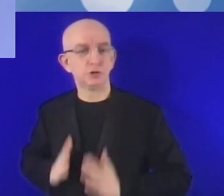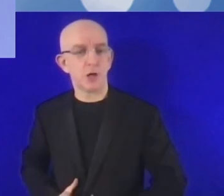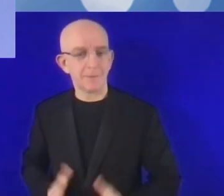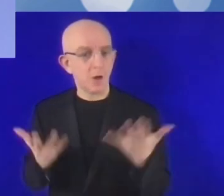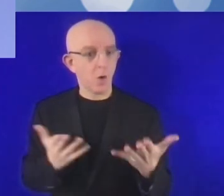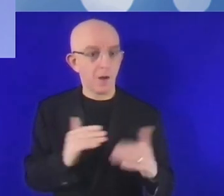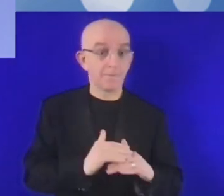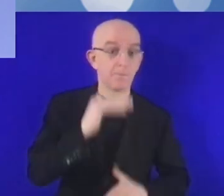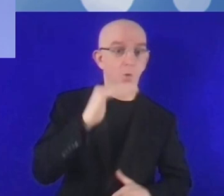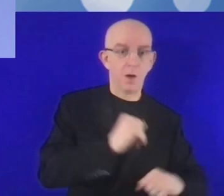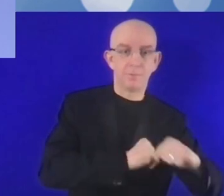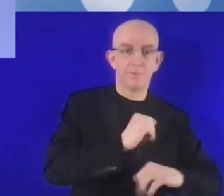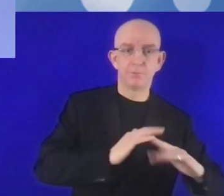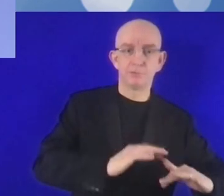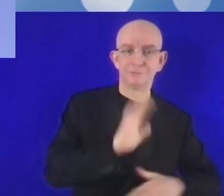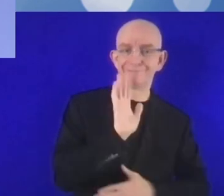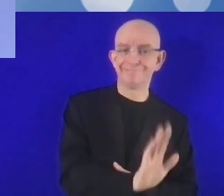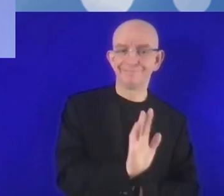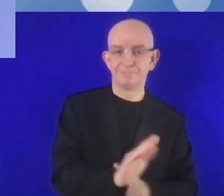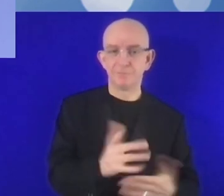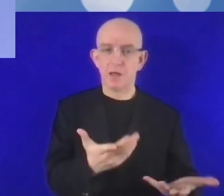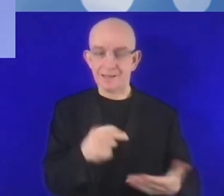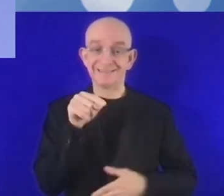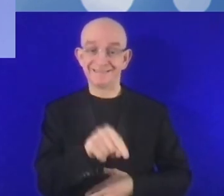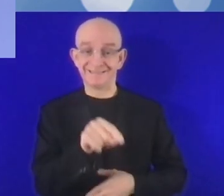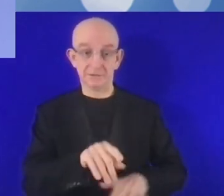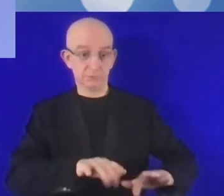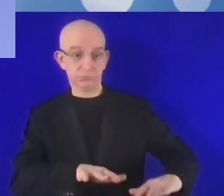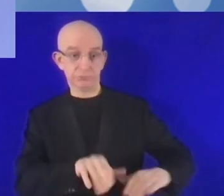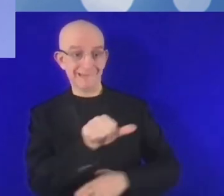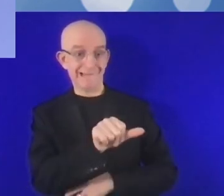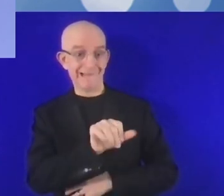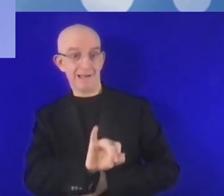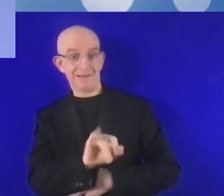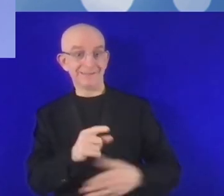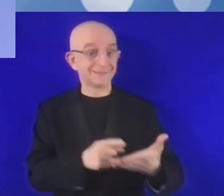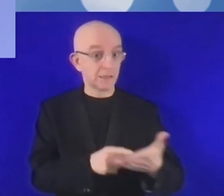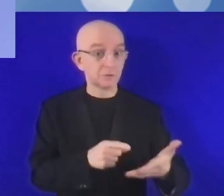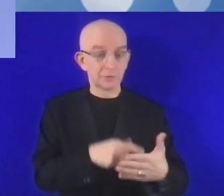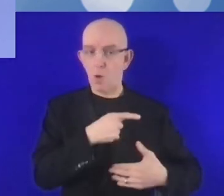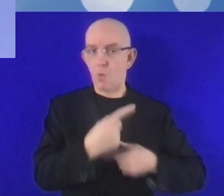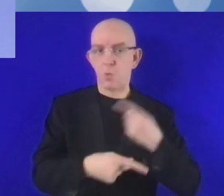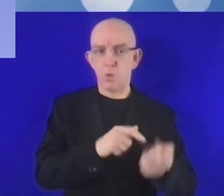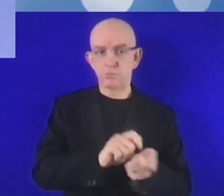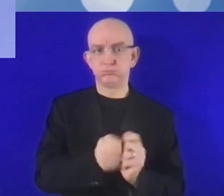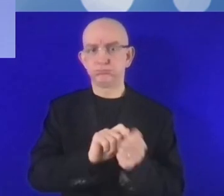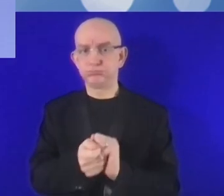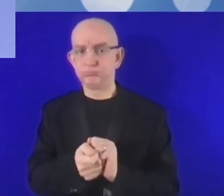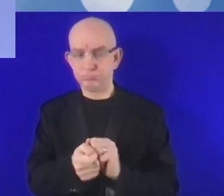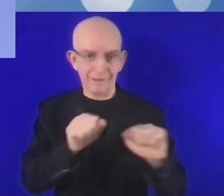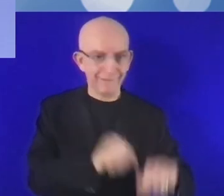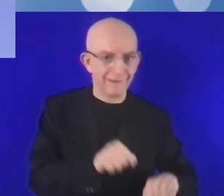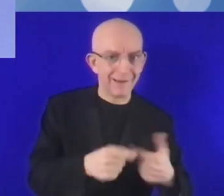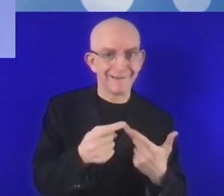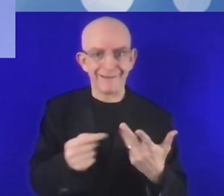становится все более распространенным, а на определенном уровне машины даже в нас не